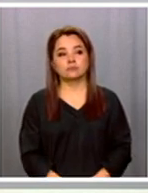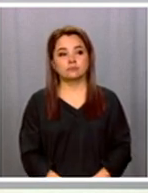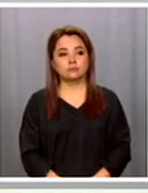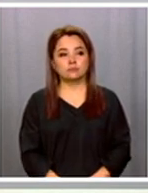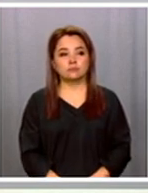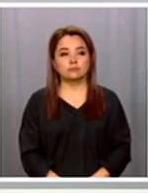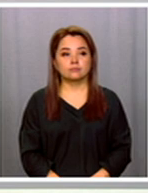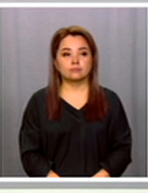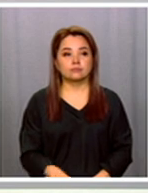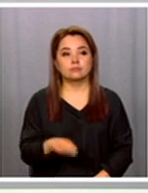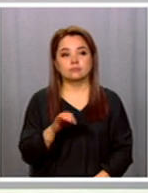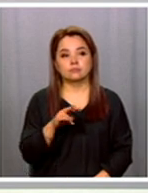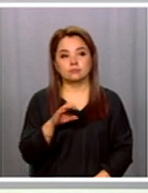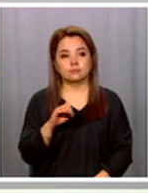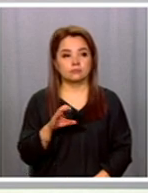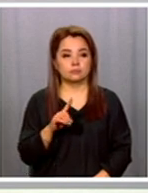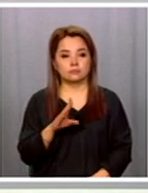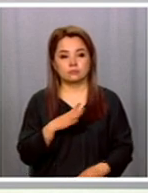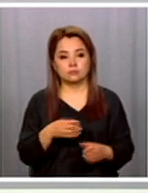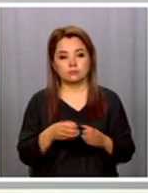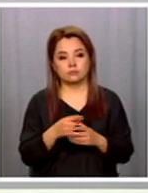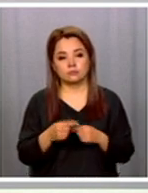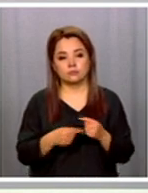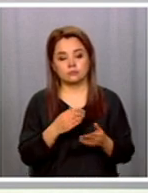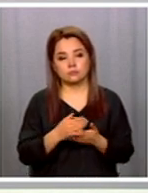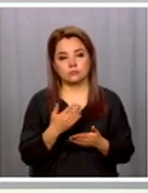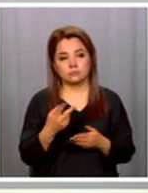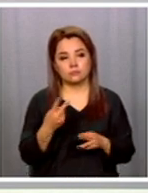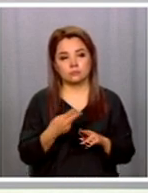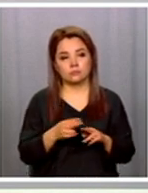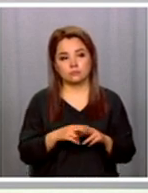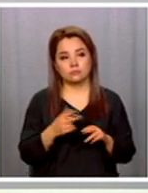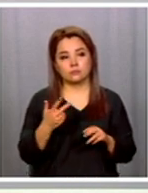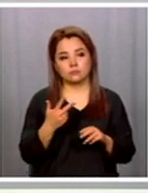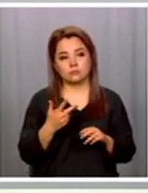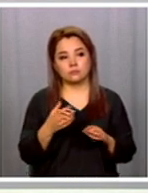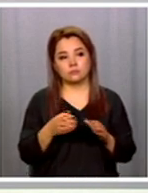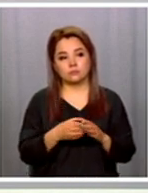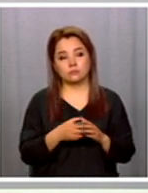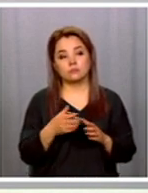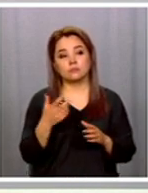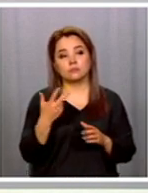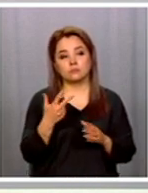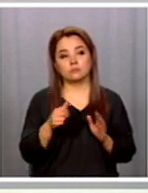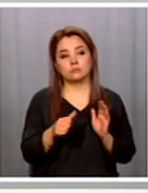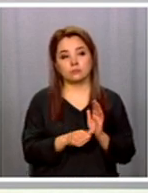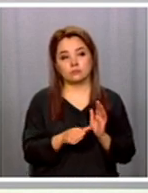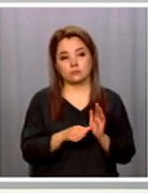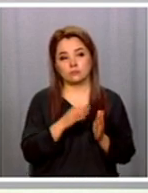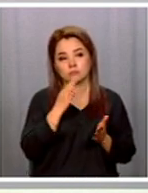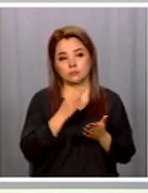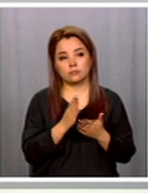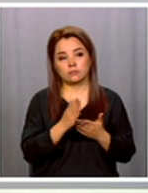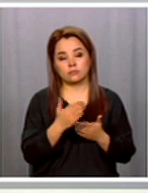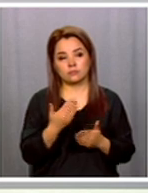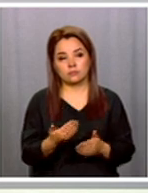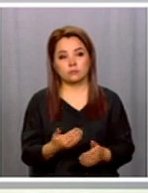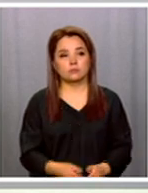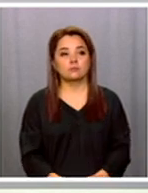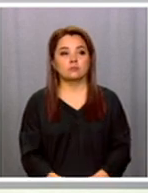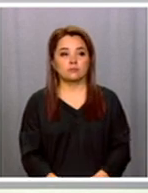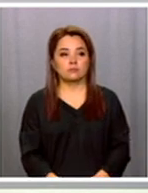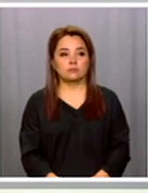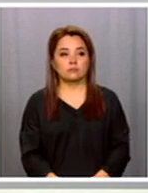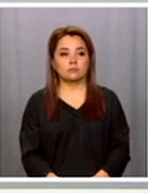Жыныссыз ұрпақ. Үшінші саны сәйкес келеді екен, спора түзу сатысы. Алтыншы, диплоидты зиготадан